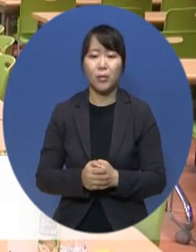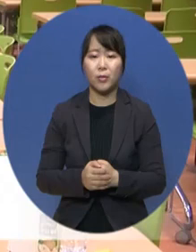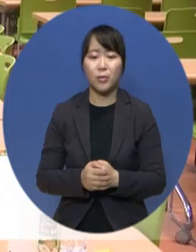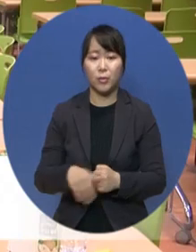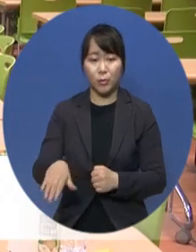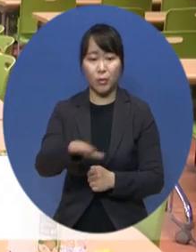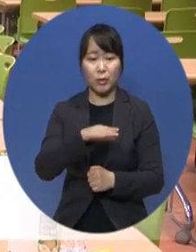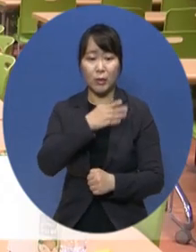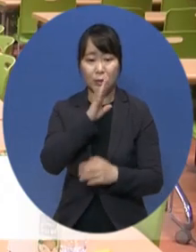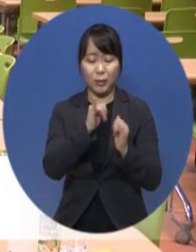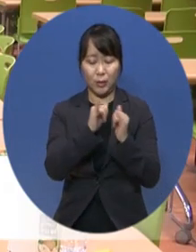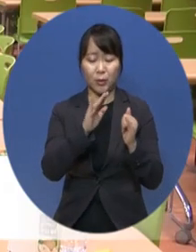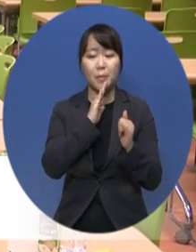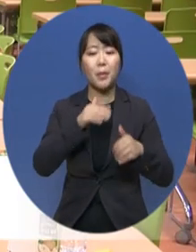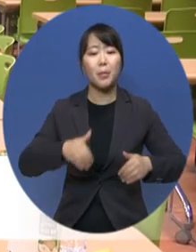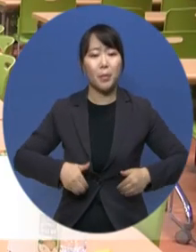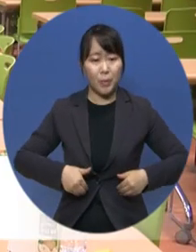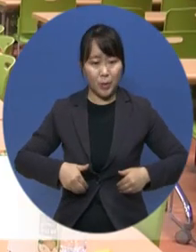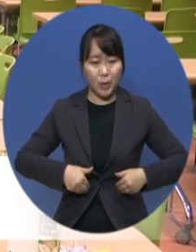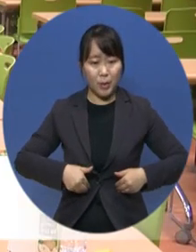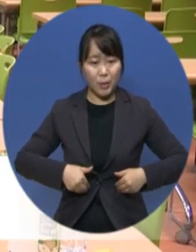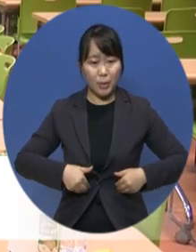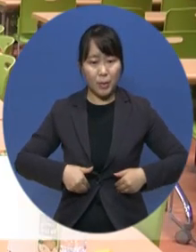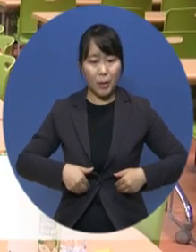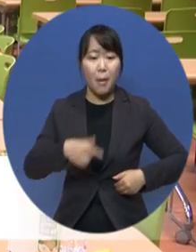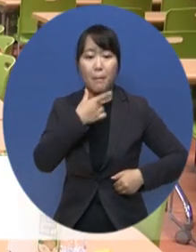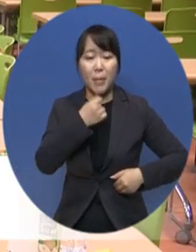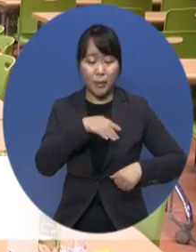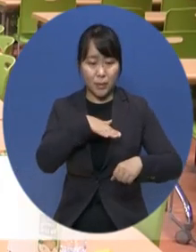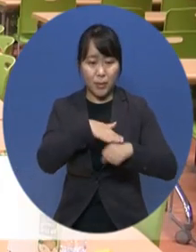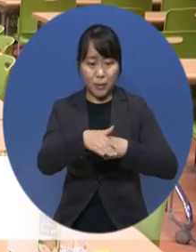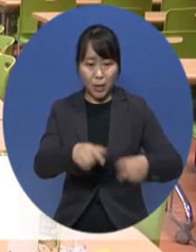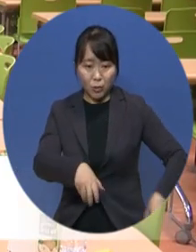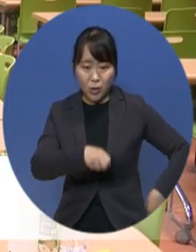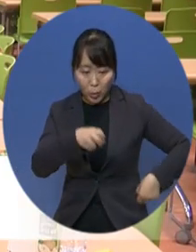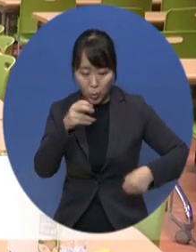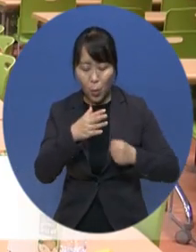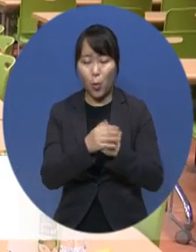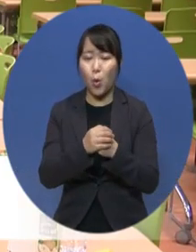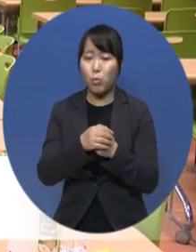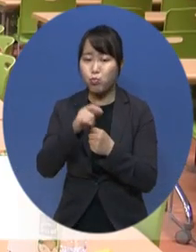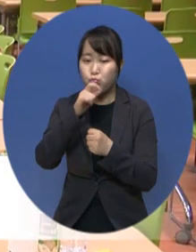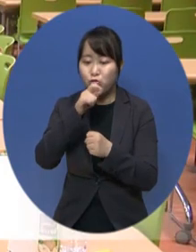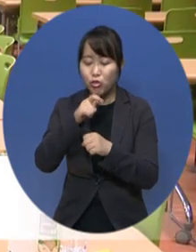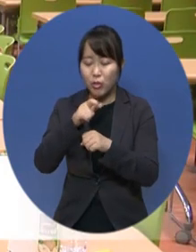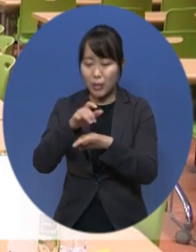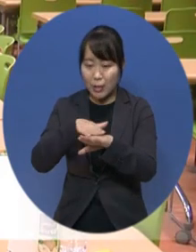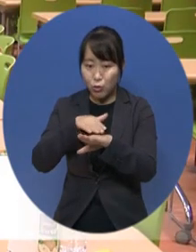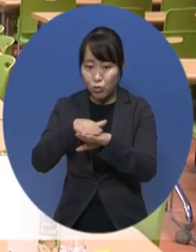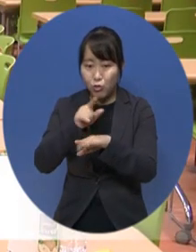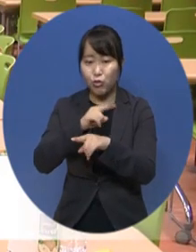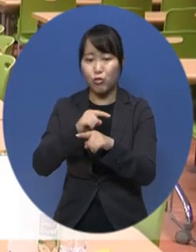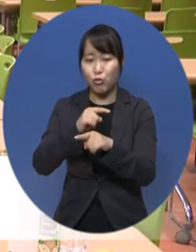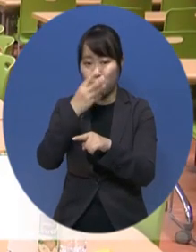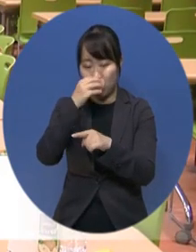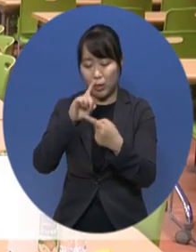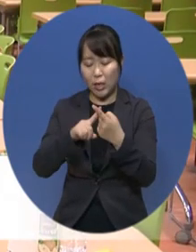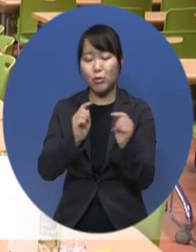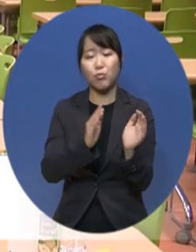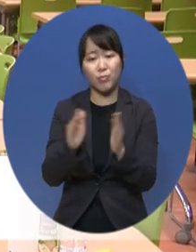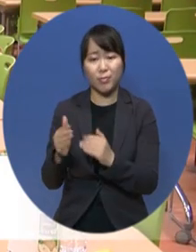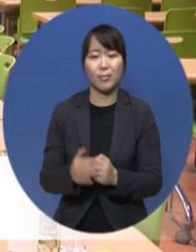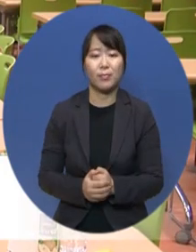우리 어르신들에게 정말로 필요한 팬티 기저귀 그리고 물티슈를 준비하게 됐습니다.